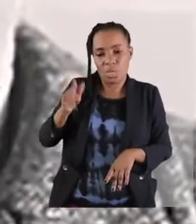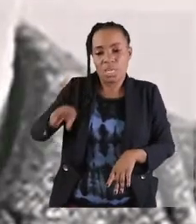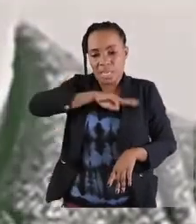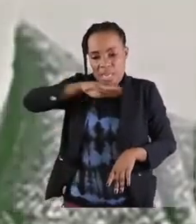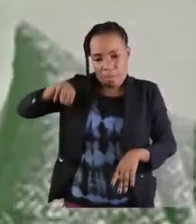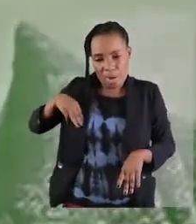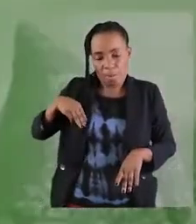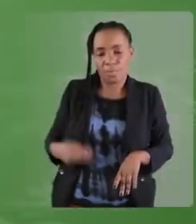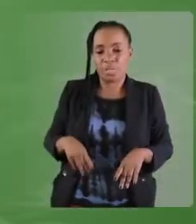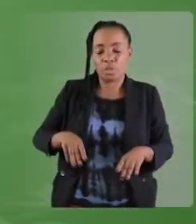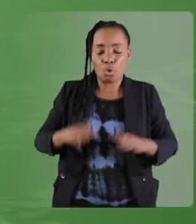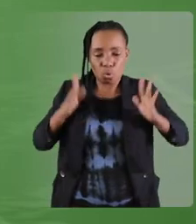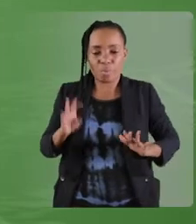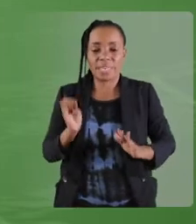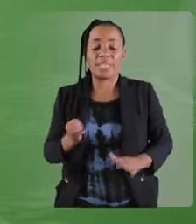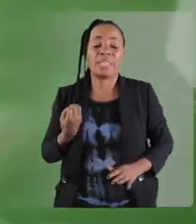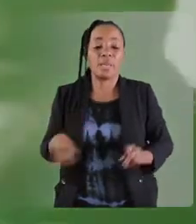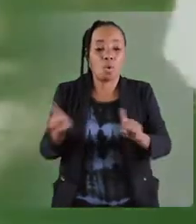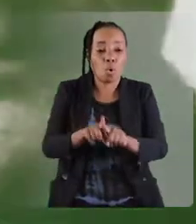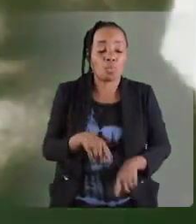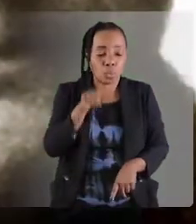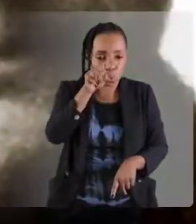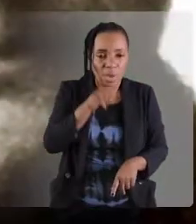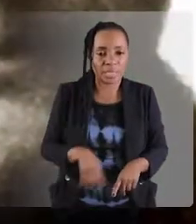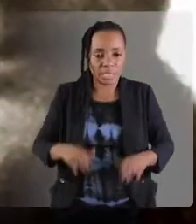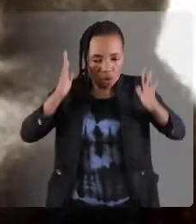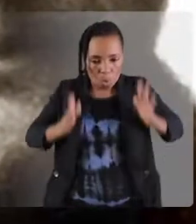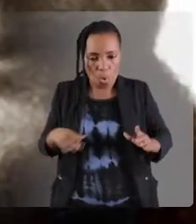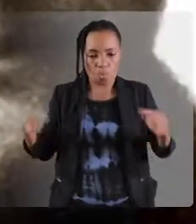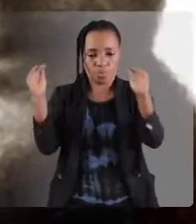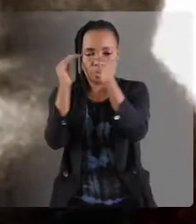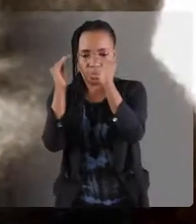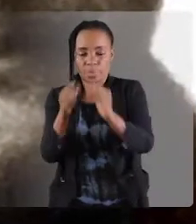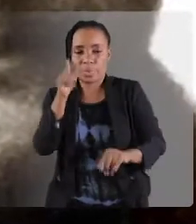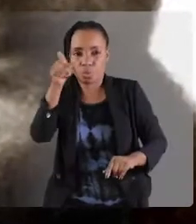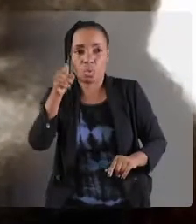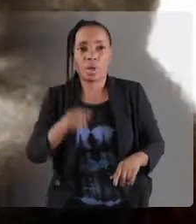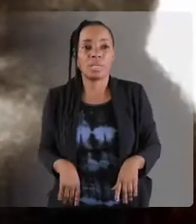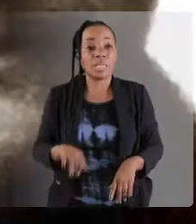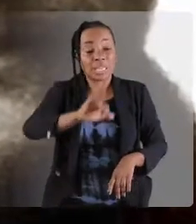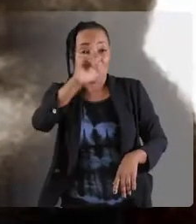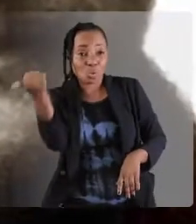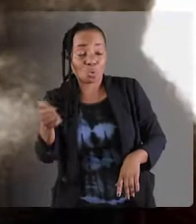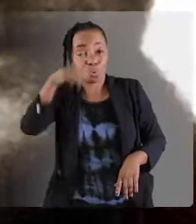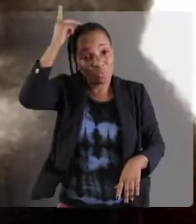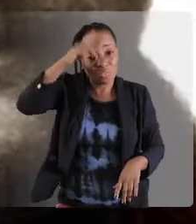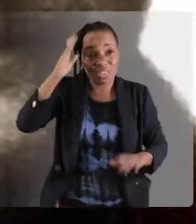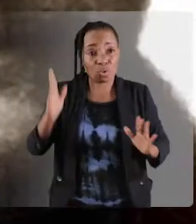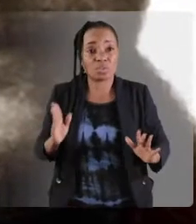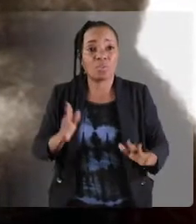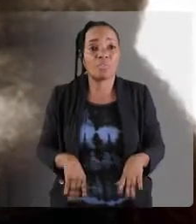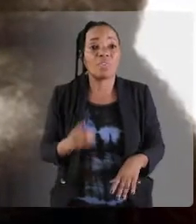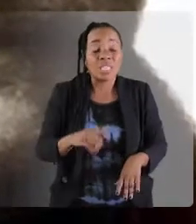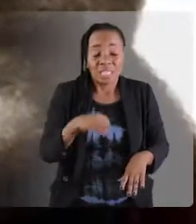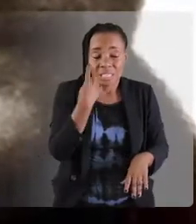l'humanité. D'ailleurs, Auguste Comte, aussi un des grands penseurs fondateurs de ce